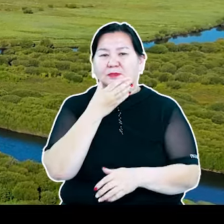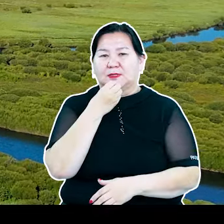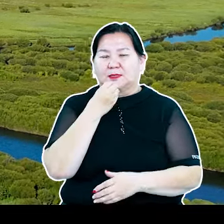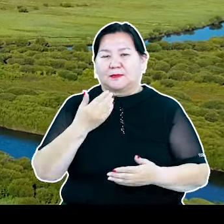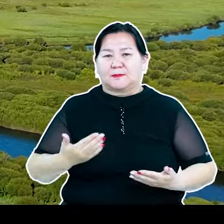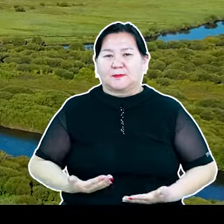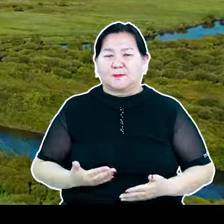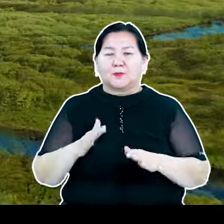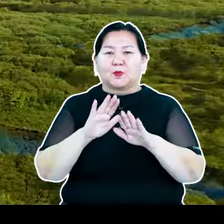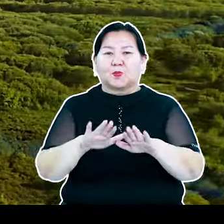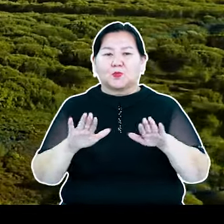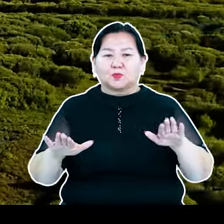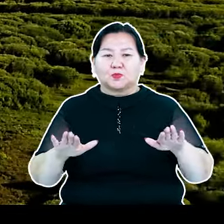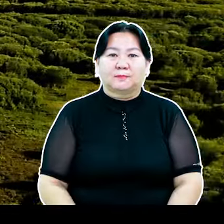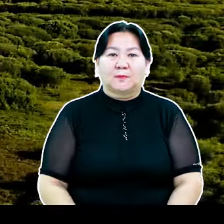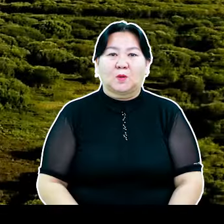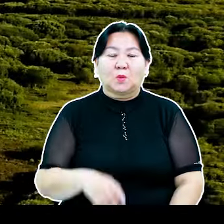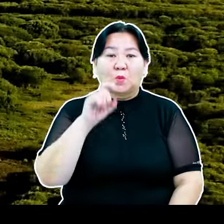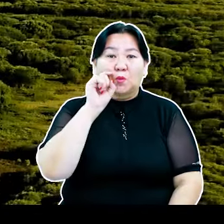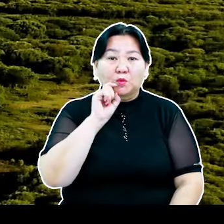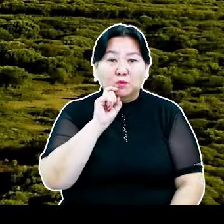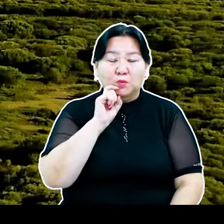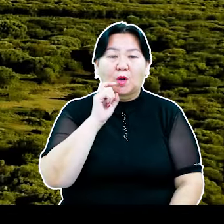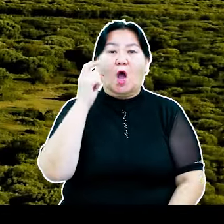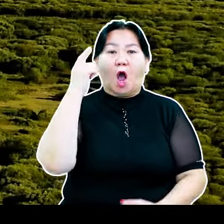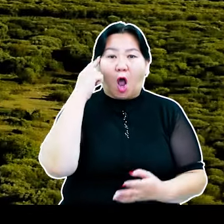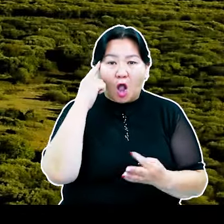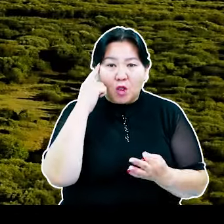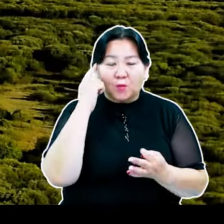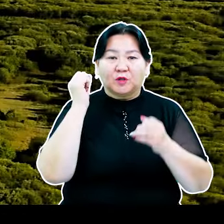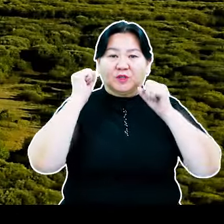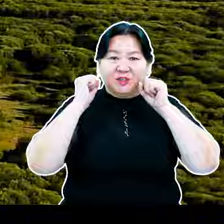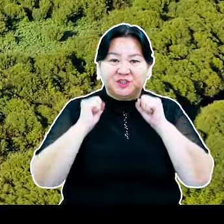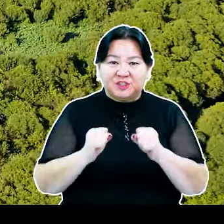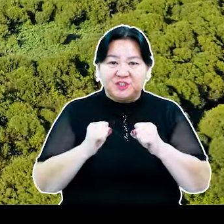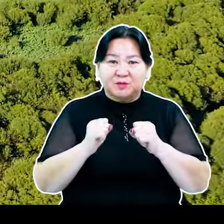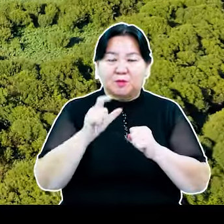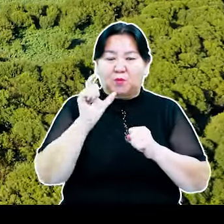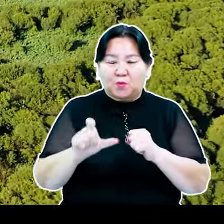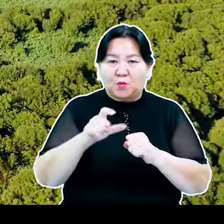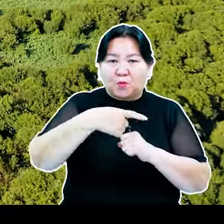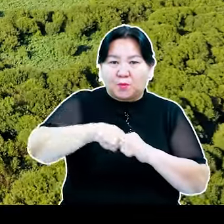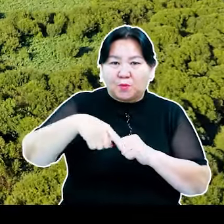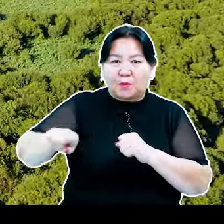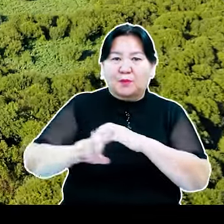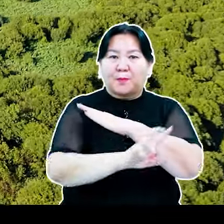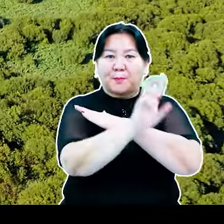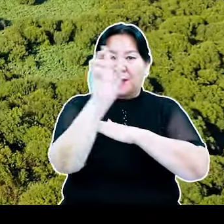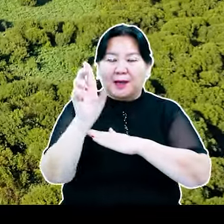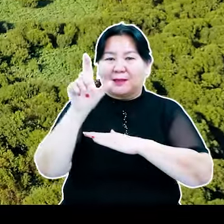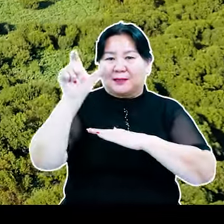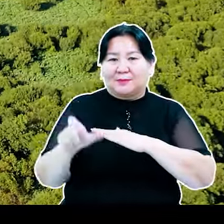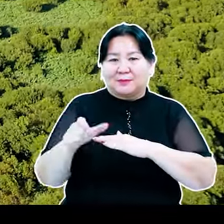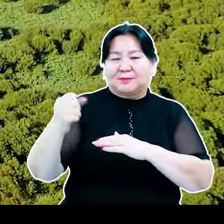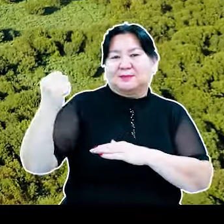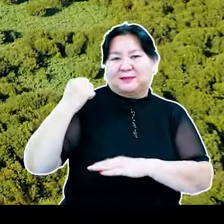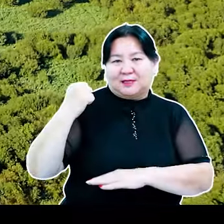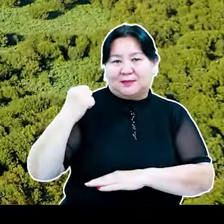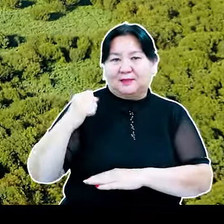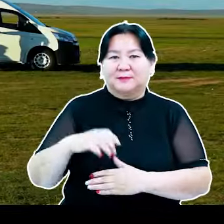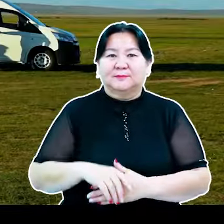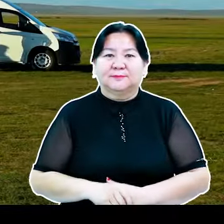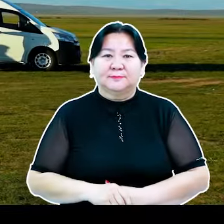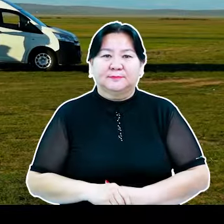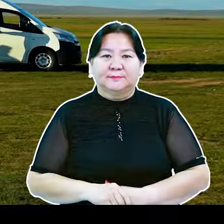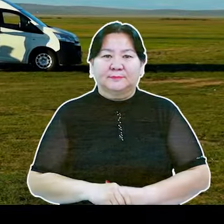тэмүүлийг олж авсан юм. Хүсвэл, ойлгобол, хичээвэл хүн бүр байгаль хамгаалагч байж чадна.